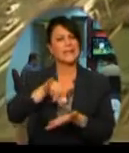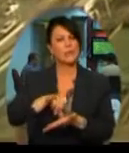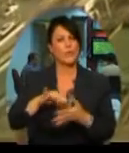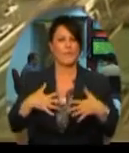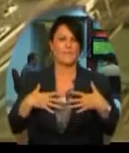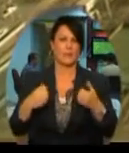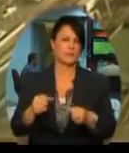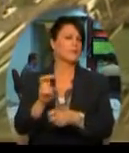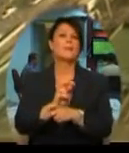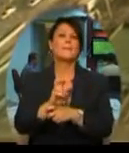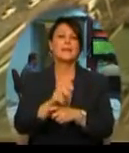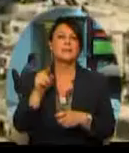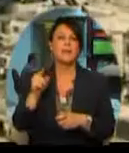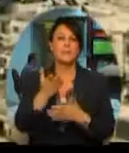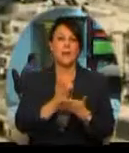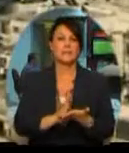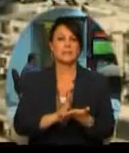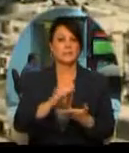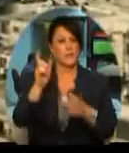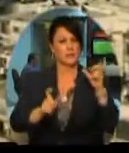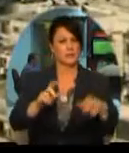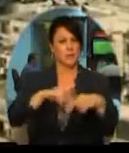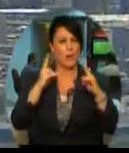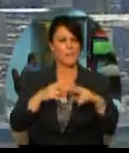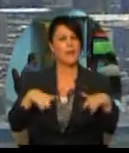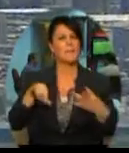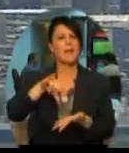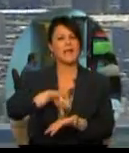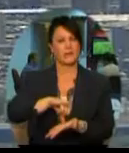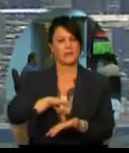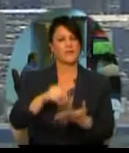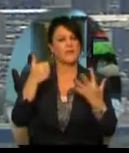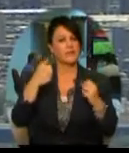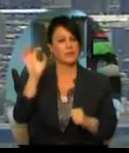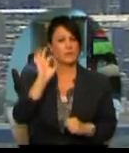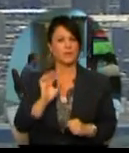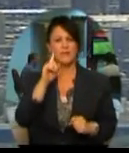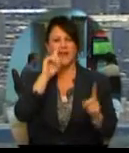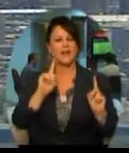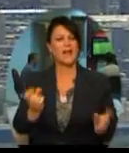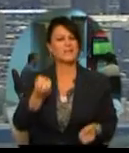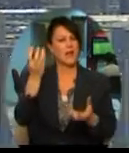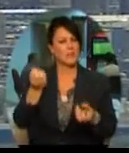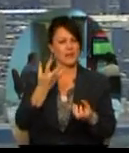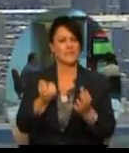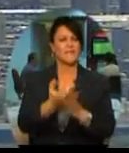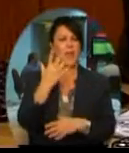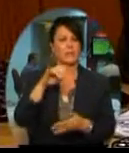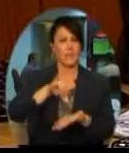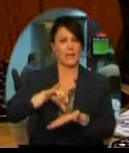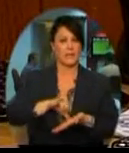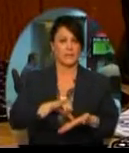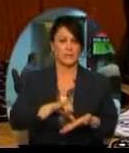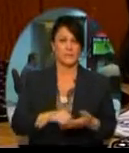בעידן שבו כמחצית מאוכלוסיית העולם חיה בערים, וכ-60% מגזי החממה נפלטים מן הערים. תהליך האיור